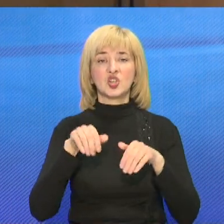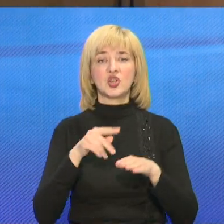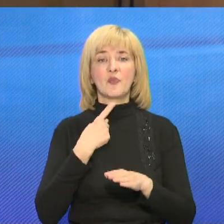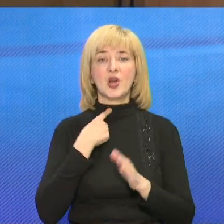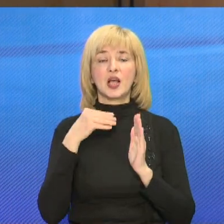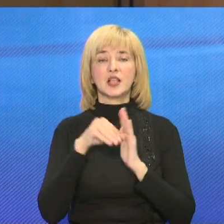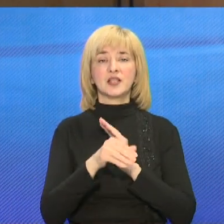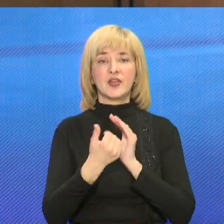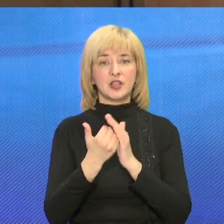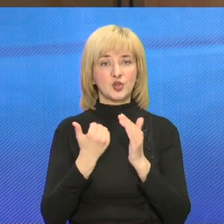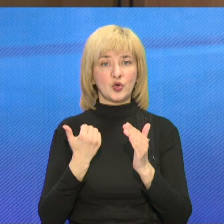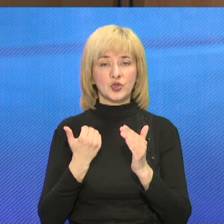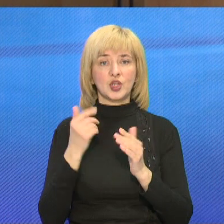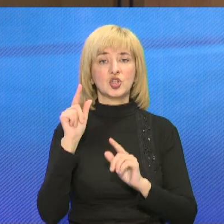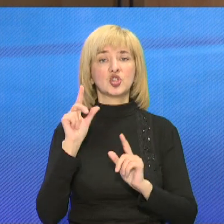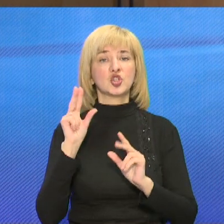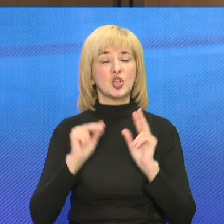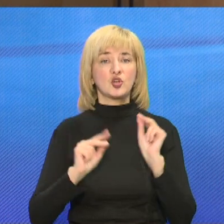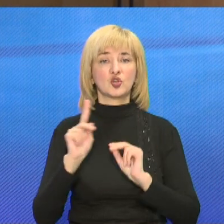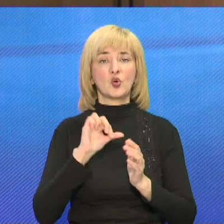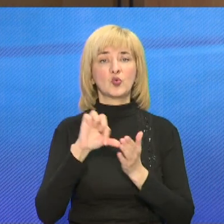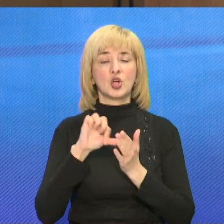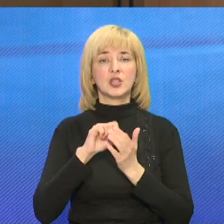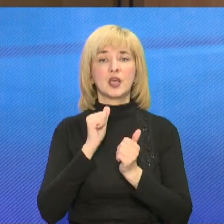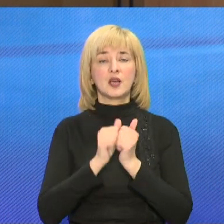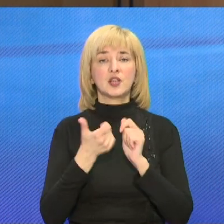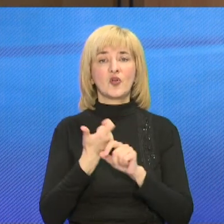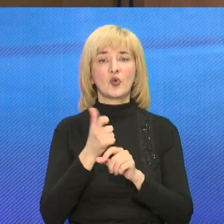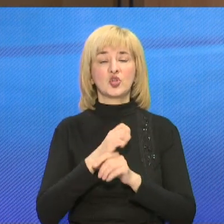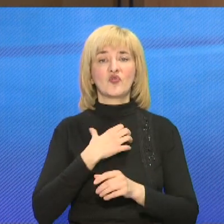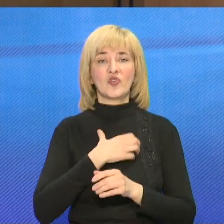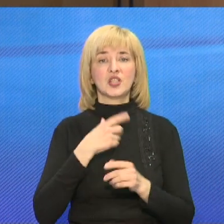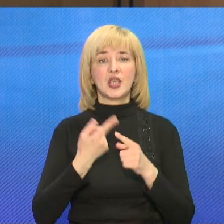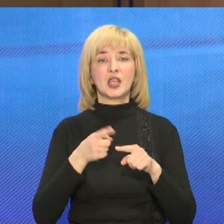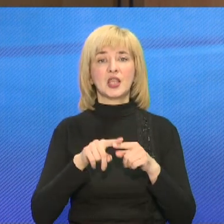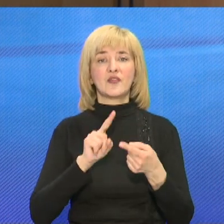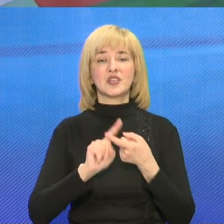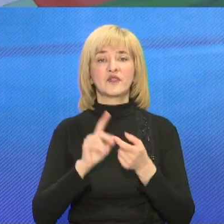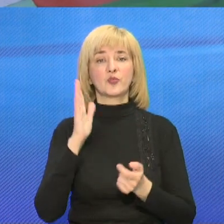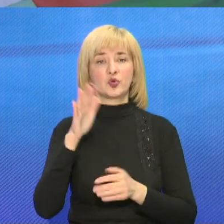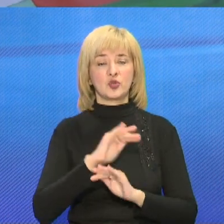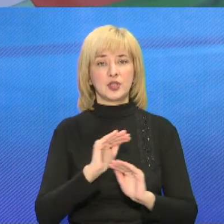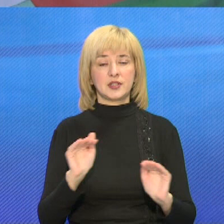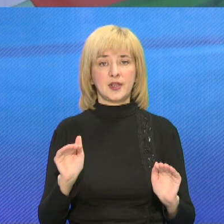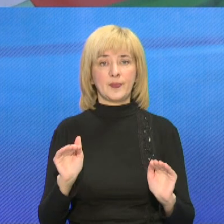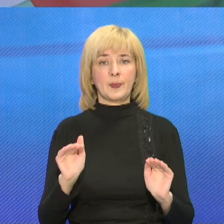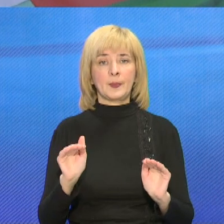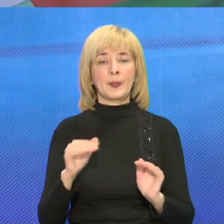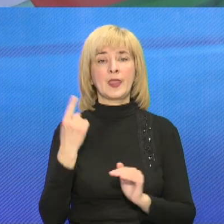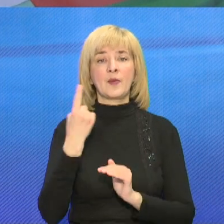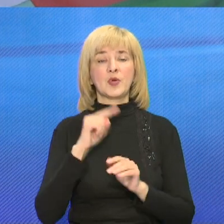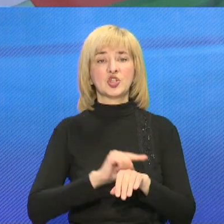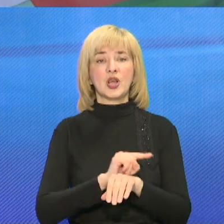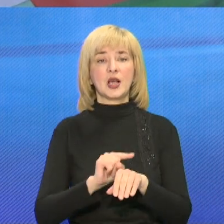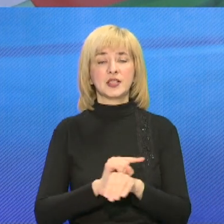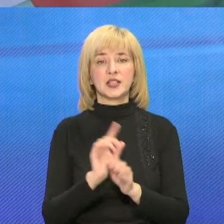что участие каждого – это очень важно, и от этого зависит будущее наших детей. За первые годы на выборчем